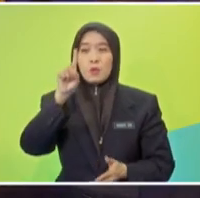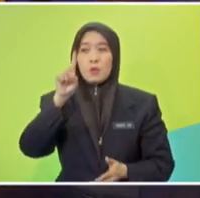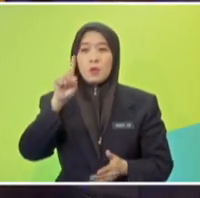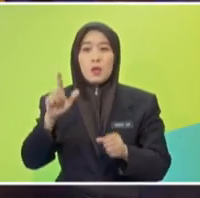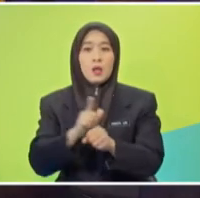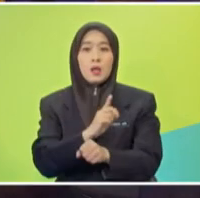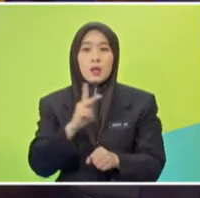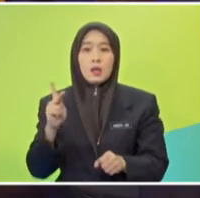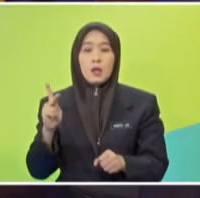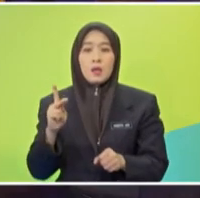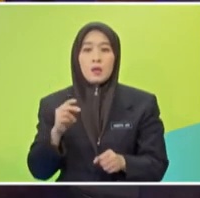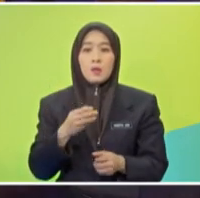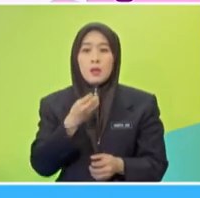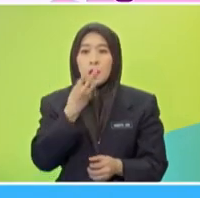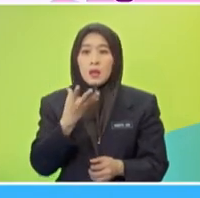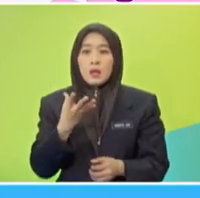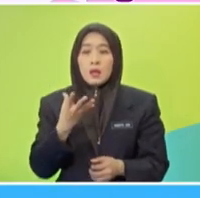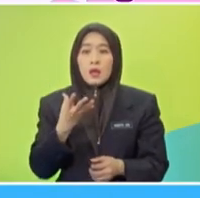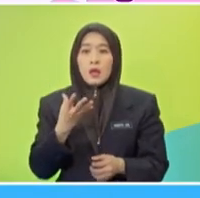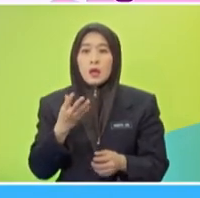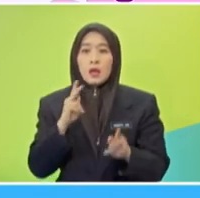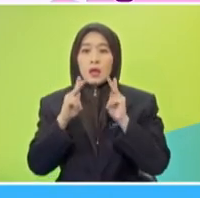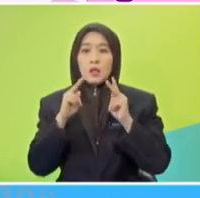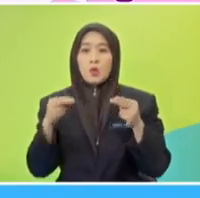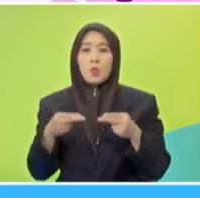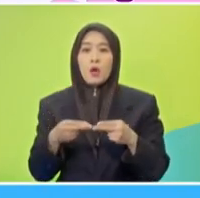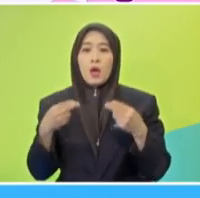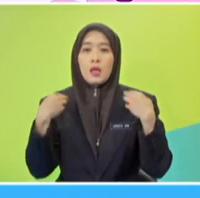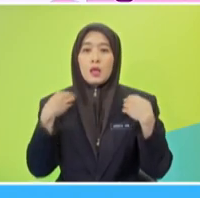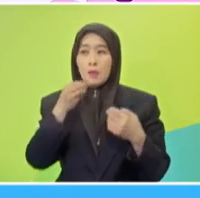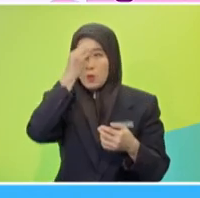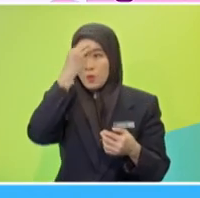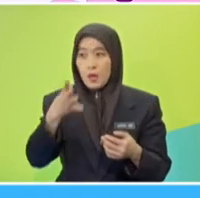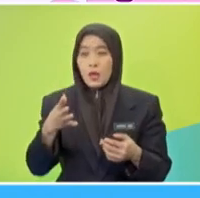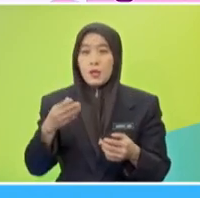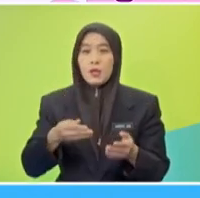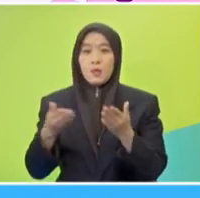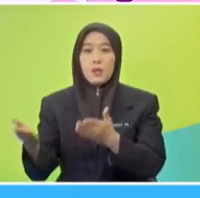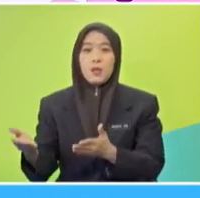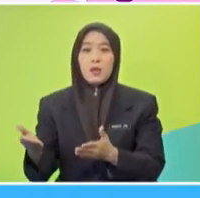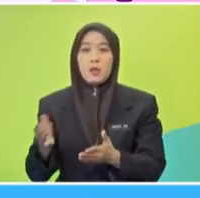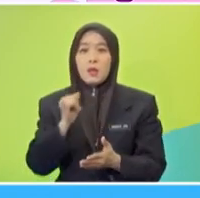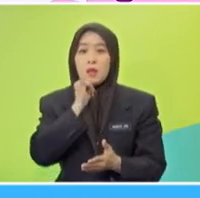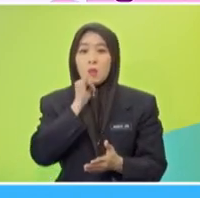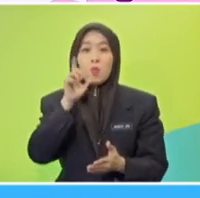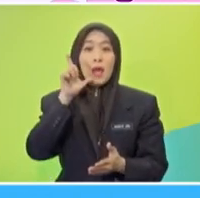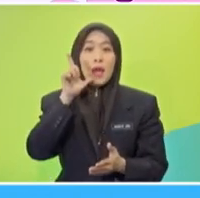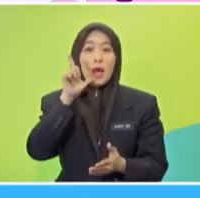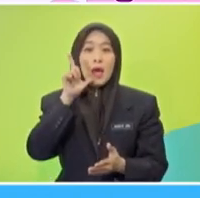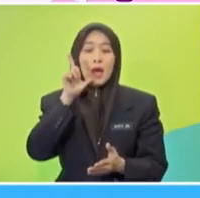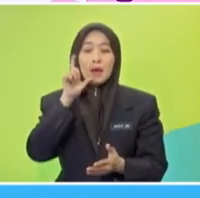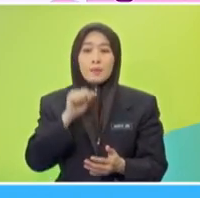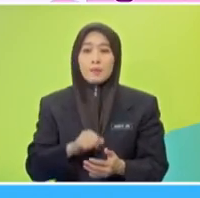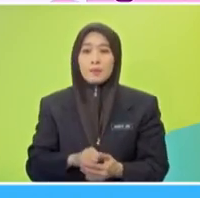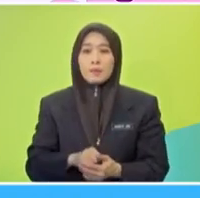penerangan dengan kata hubung yang di ada maklumat yang diberikan Ibu Laila tadi Ibu Adam sekarang ibu